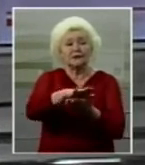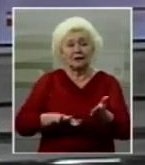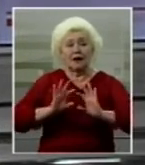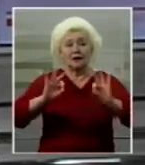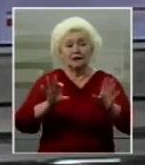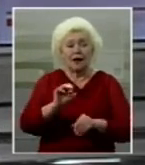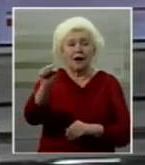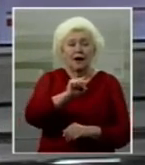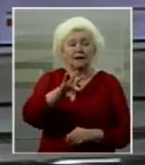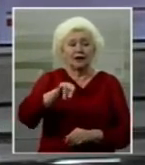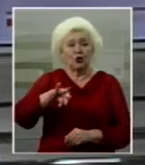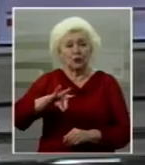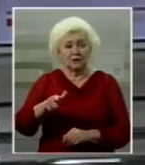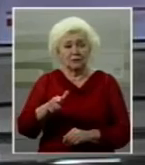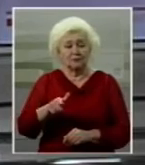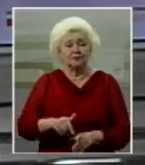сюжеті Анни Тонг.